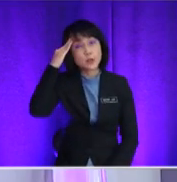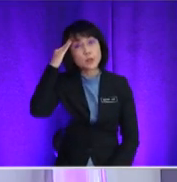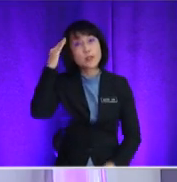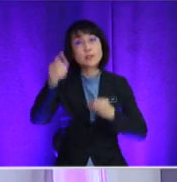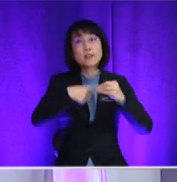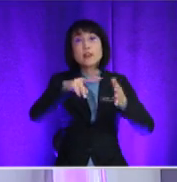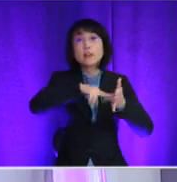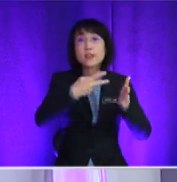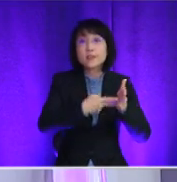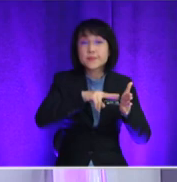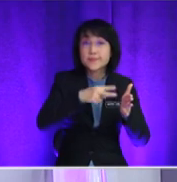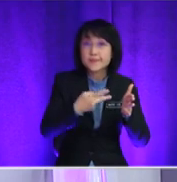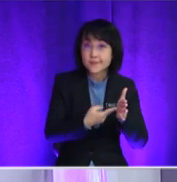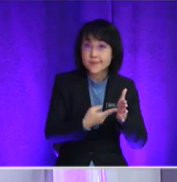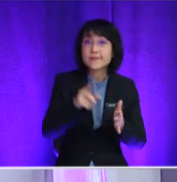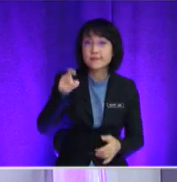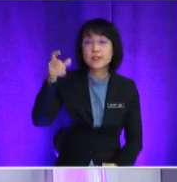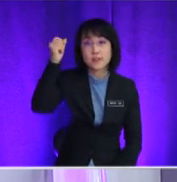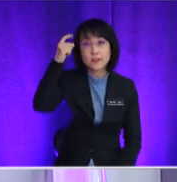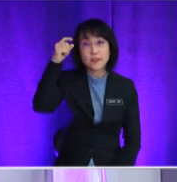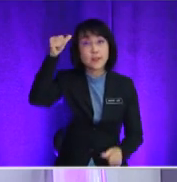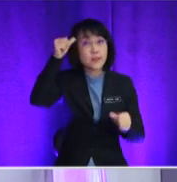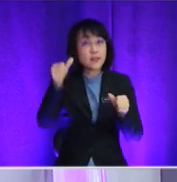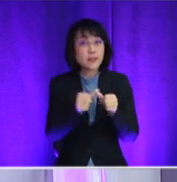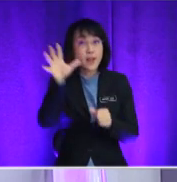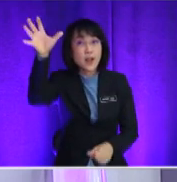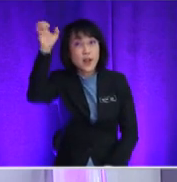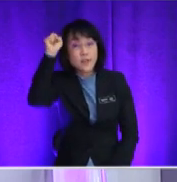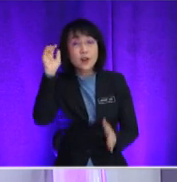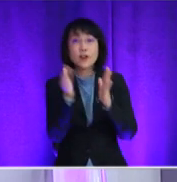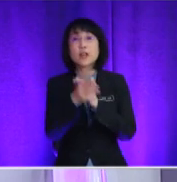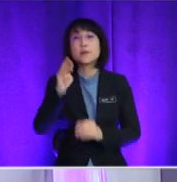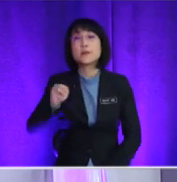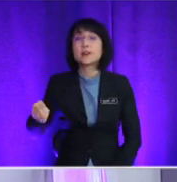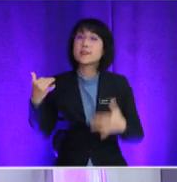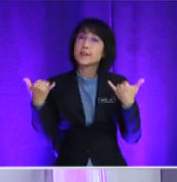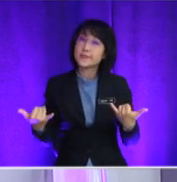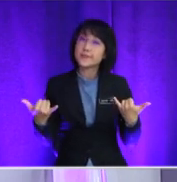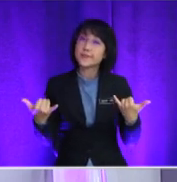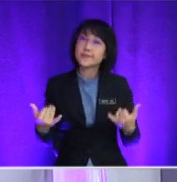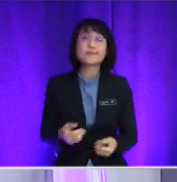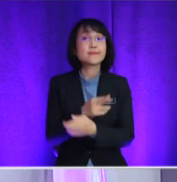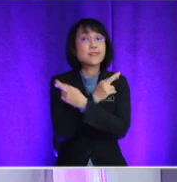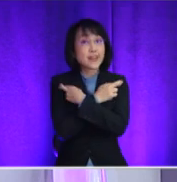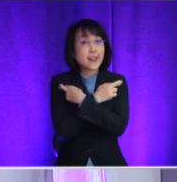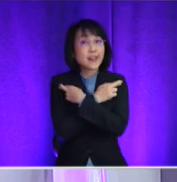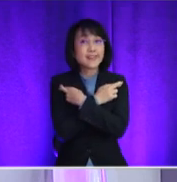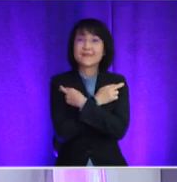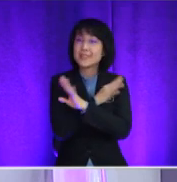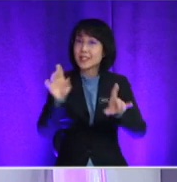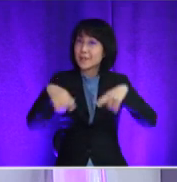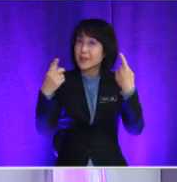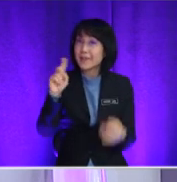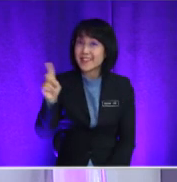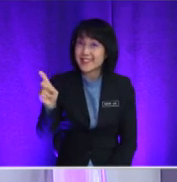definisi-definisi yang perlu dipahami Diingat dan dihafal oleh murid-murid Sekarang kita akan kemana-mana kembali